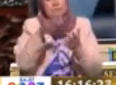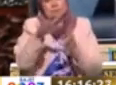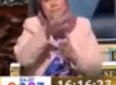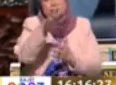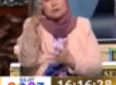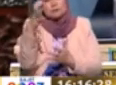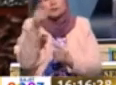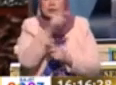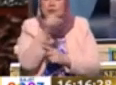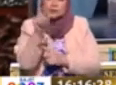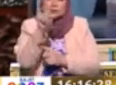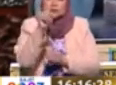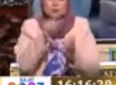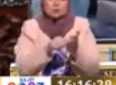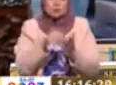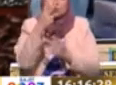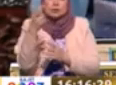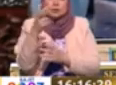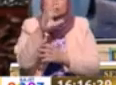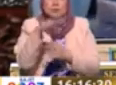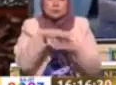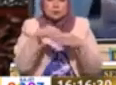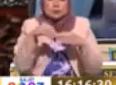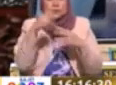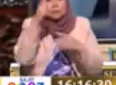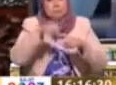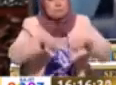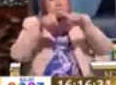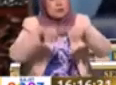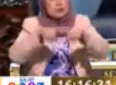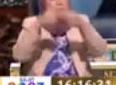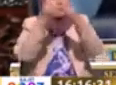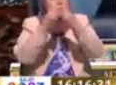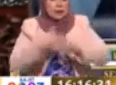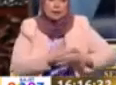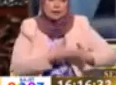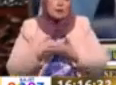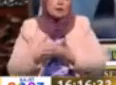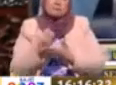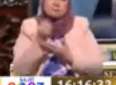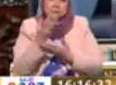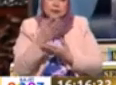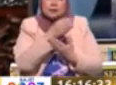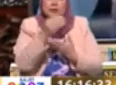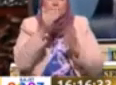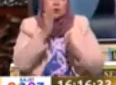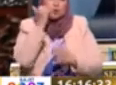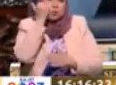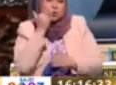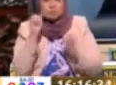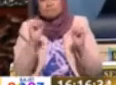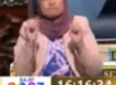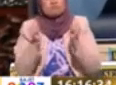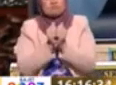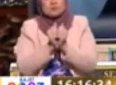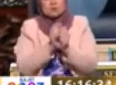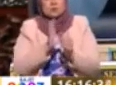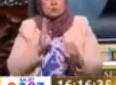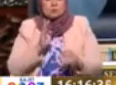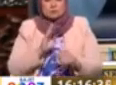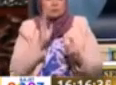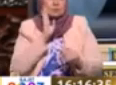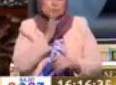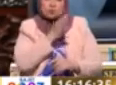antara RM500 hingga RM1,250 bergantung kepada bilangan anak. Kepada warga emas tiada pasangan serta golongan bujang